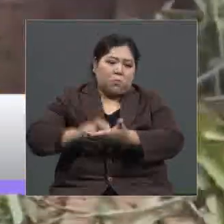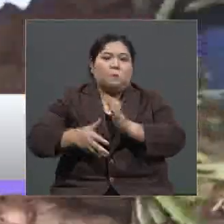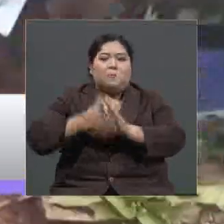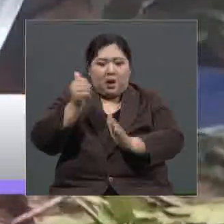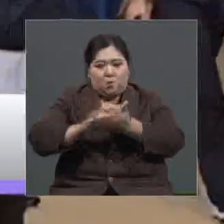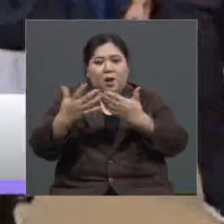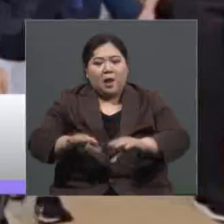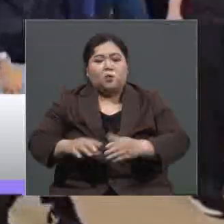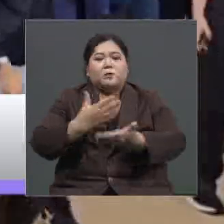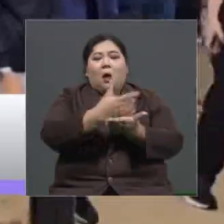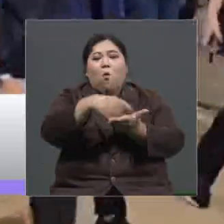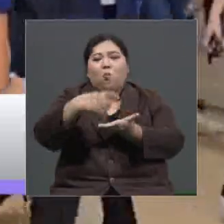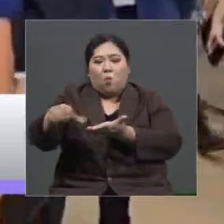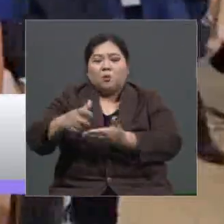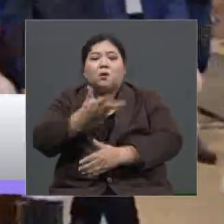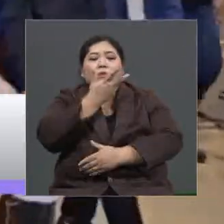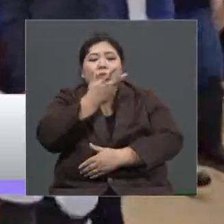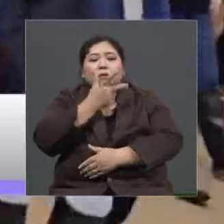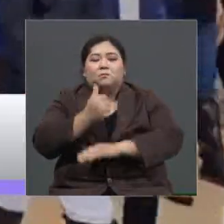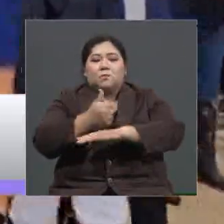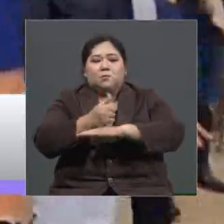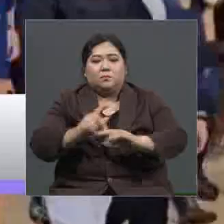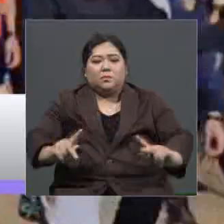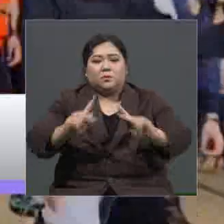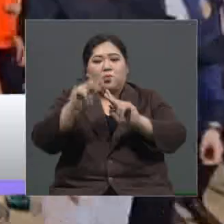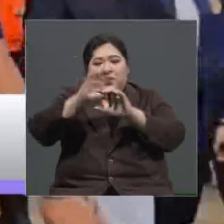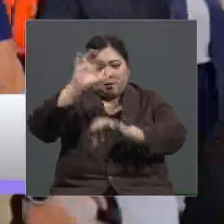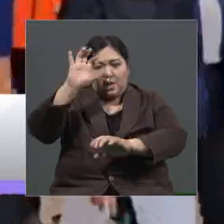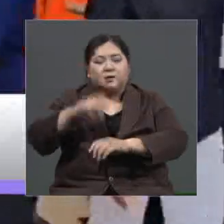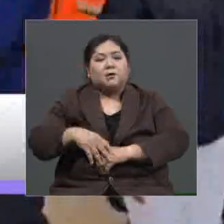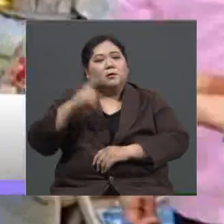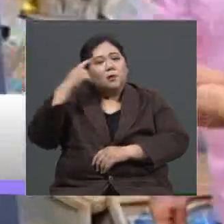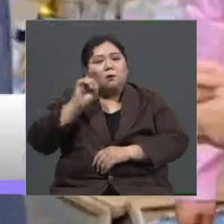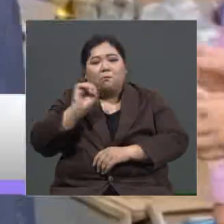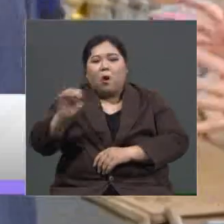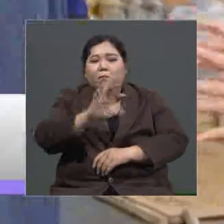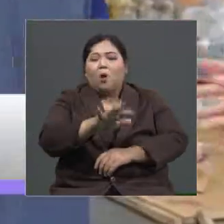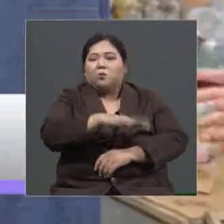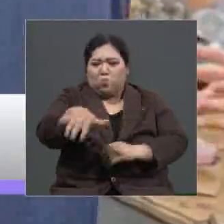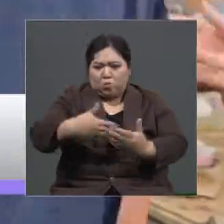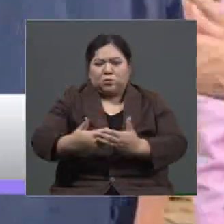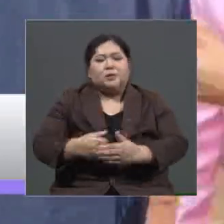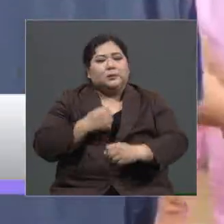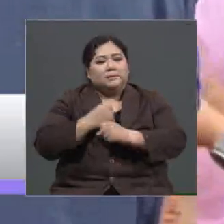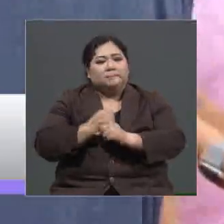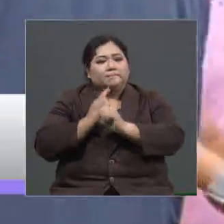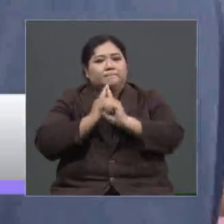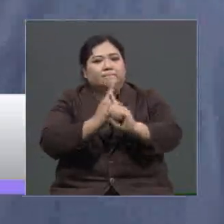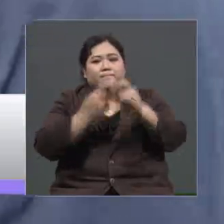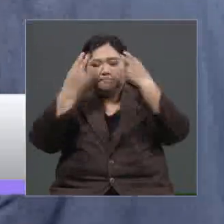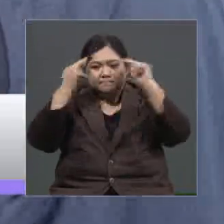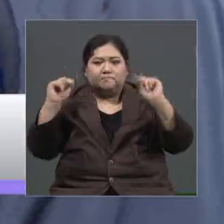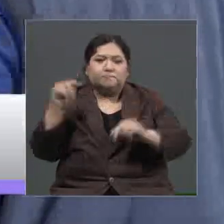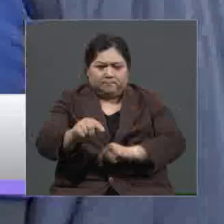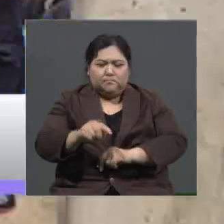ูลรองนายกรัมุตรีและรัฐมุตีว่าการกระโรงมหาไทยกลบได้กำชับหนวยงานในกำกับประดิบาทตามข้อสั่งการของนายกรัฐมุตรี